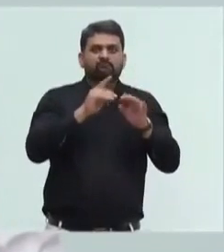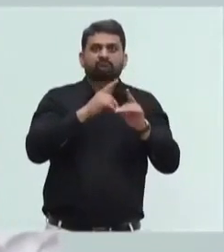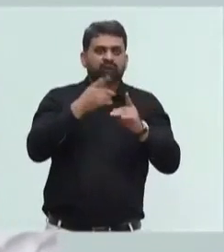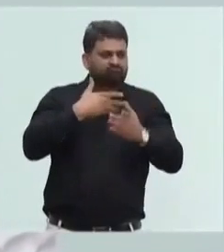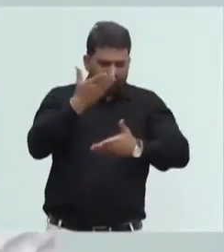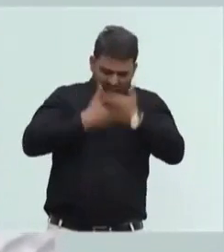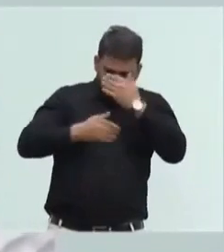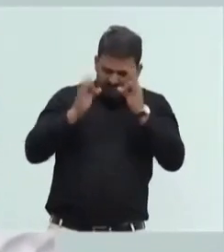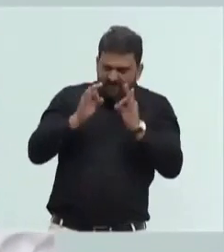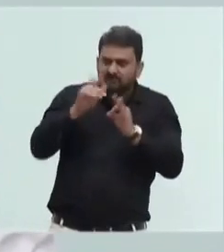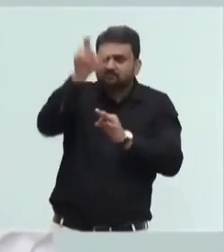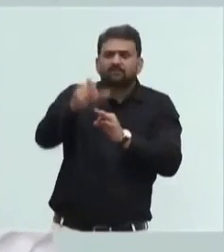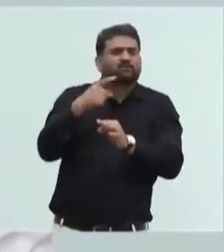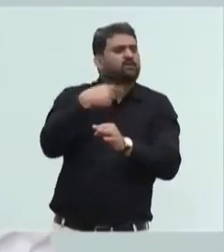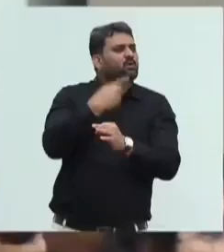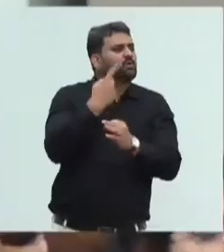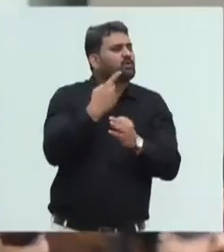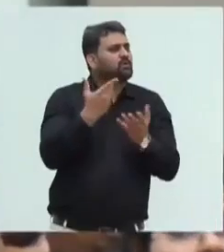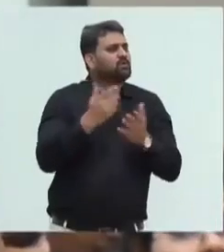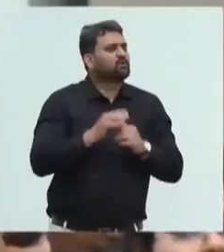प्रेरित करता है?